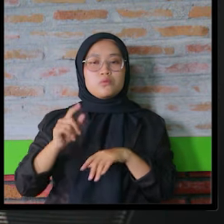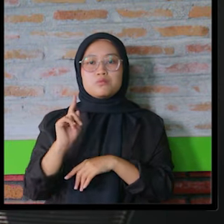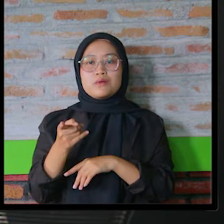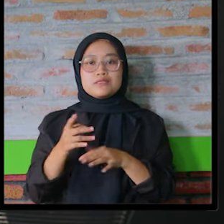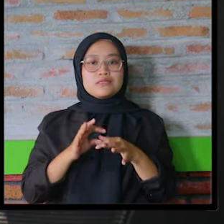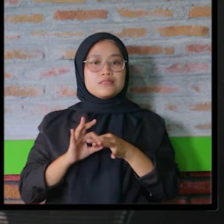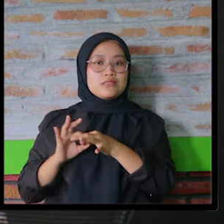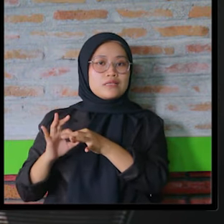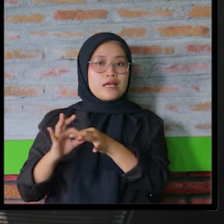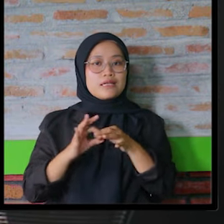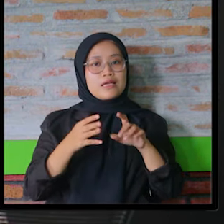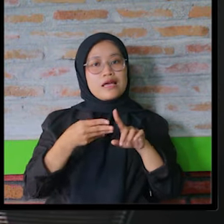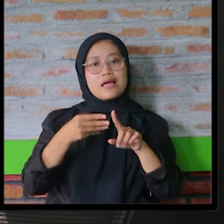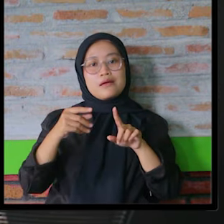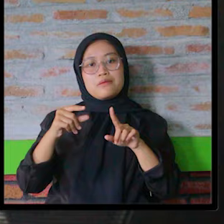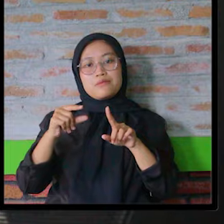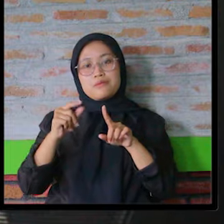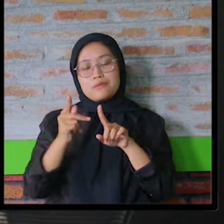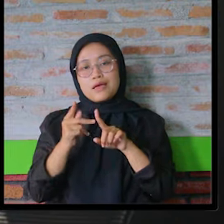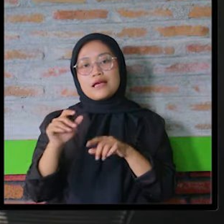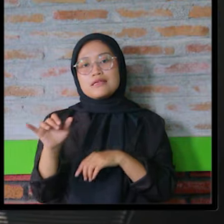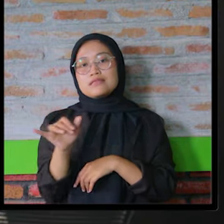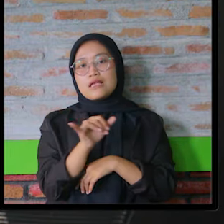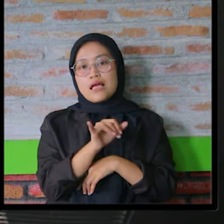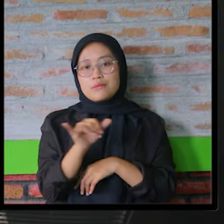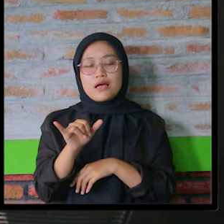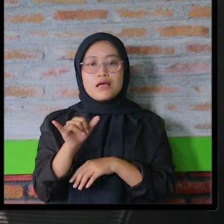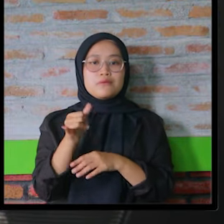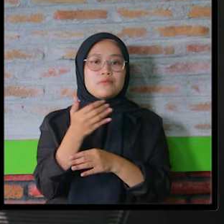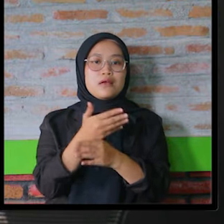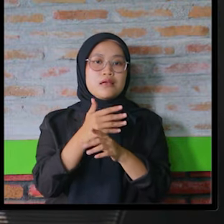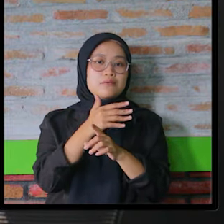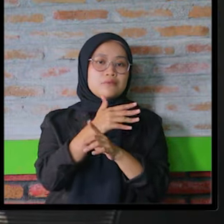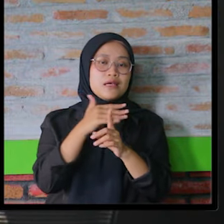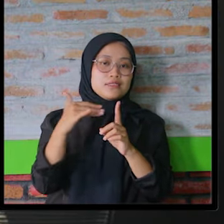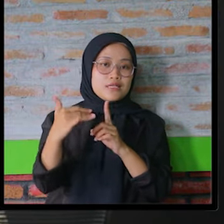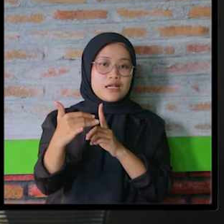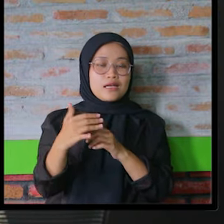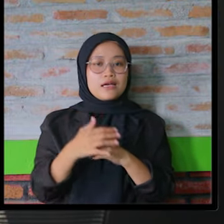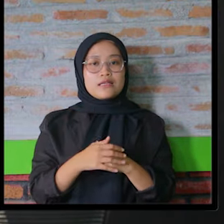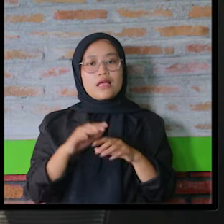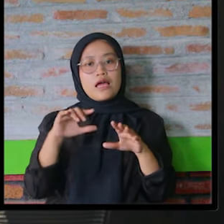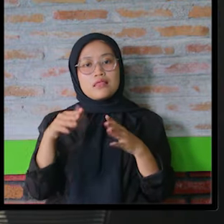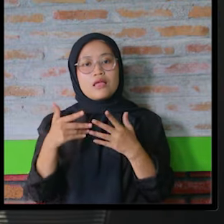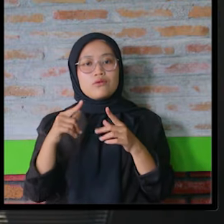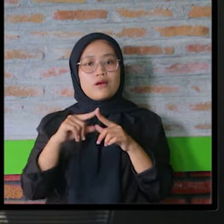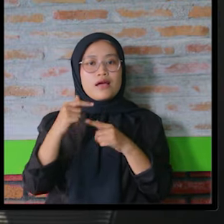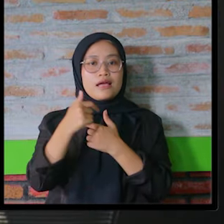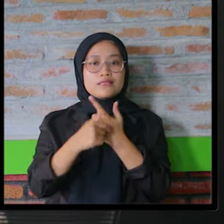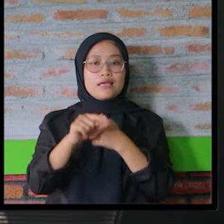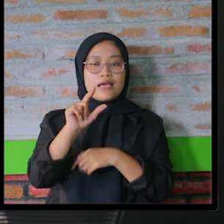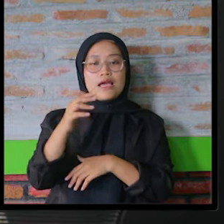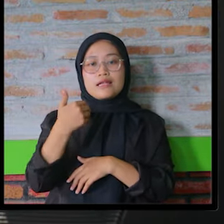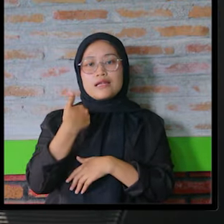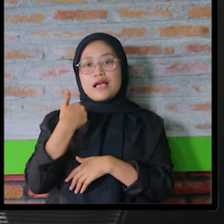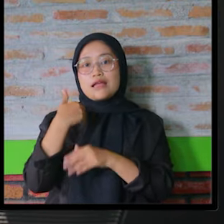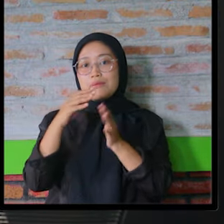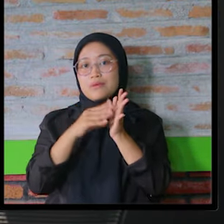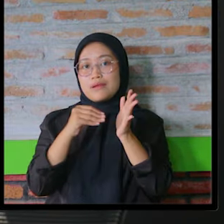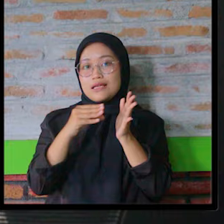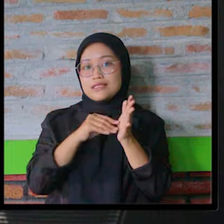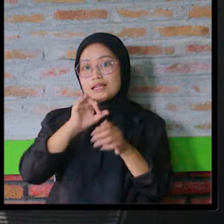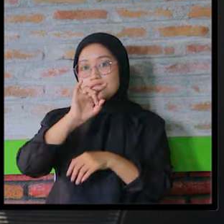perspektifnya sendiri dari aph kemudian ayl-nya ada ee pembelajaran yang lain lagi mungkin Ibu yang